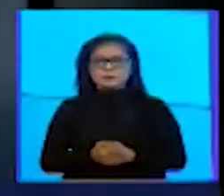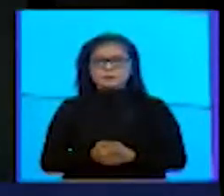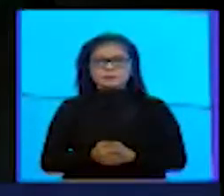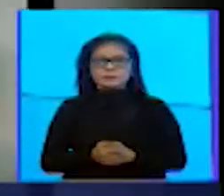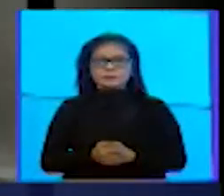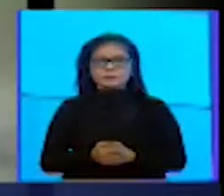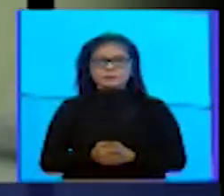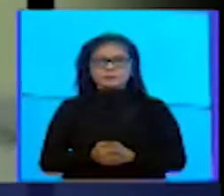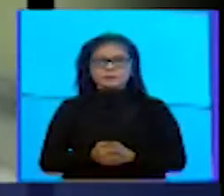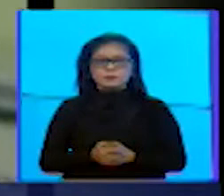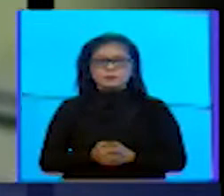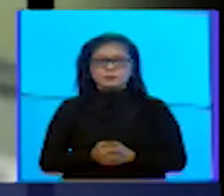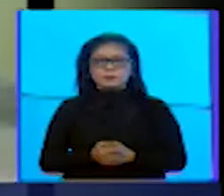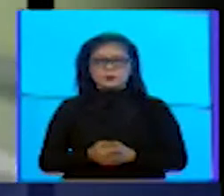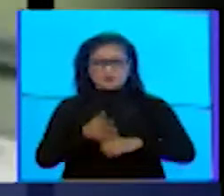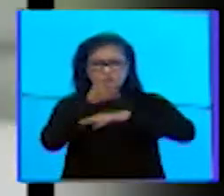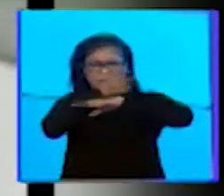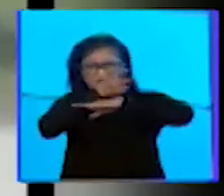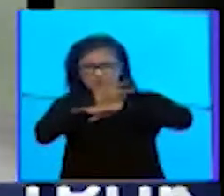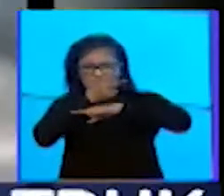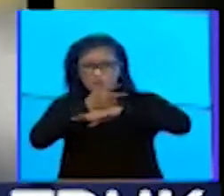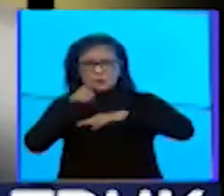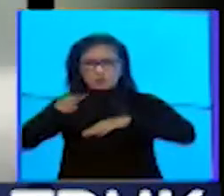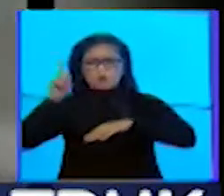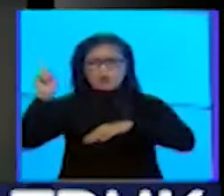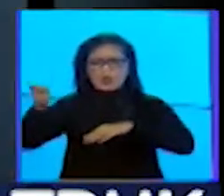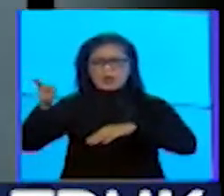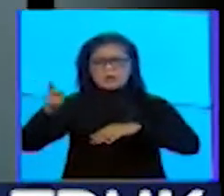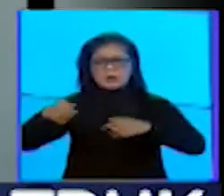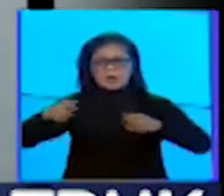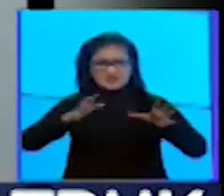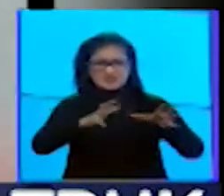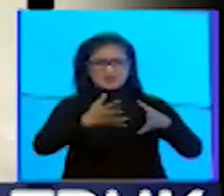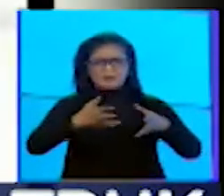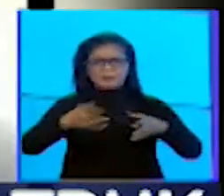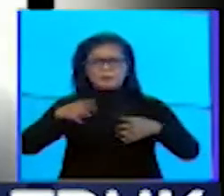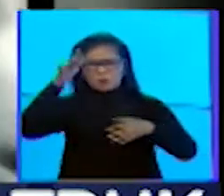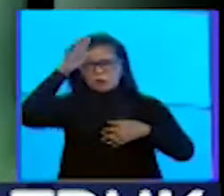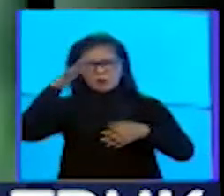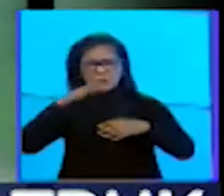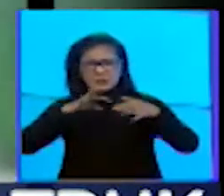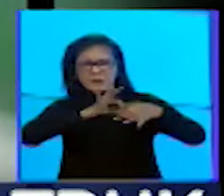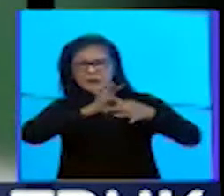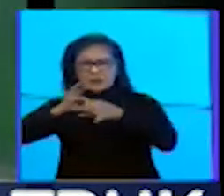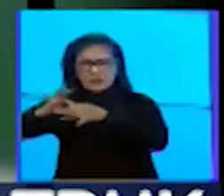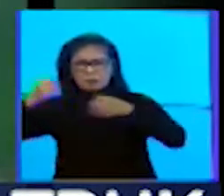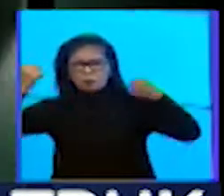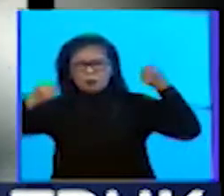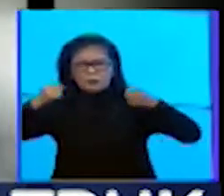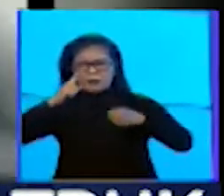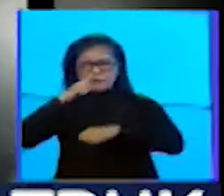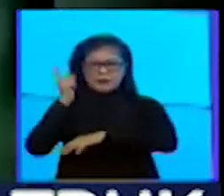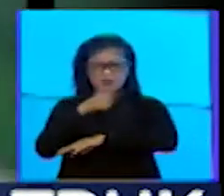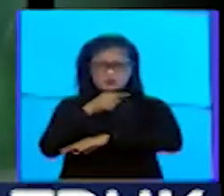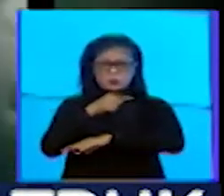Dalam rekaman video amatir, kawanan derek liar memaksa seorang supir truk untuk menggunakan jasa mereka saat truk berhenti di bahu jalan tol Jakarta Cikampek